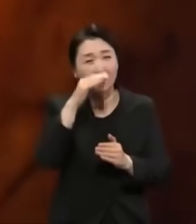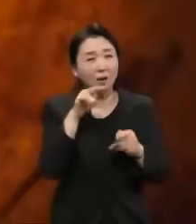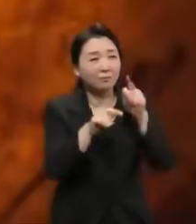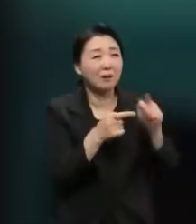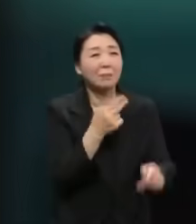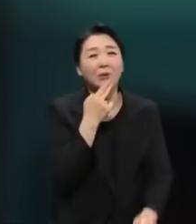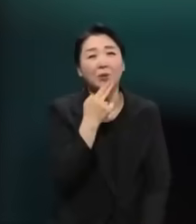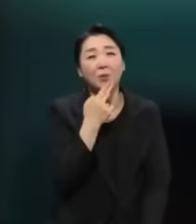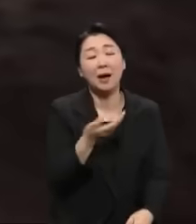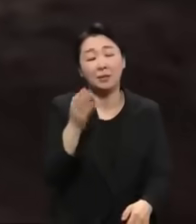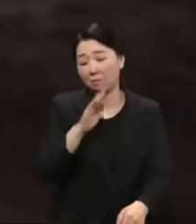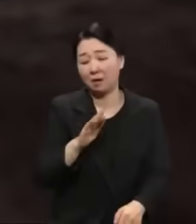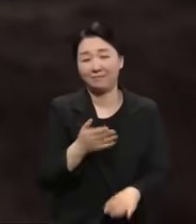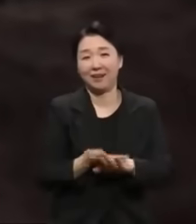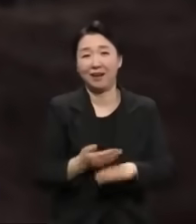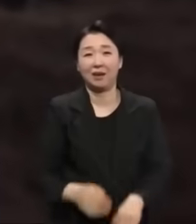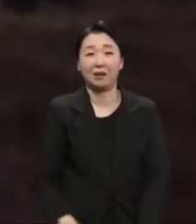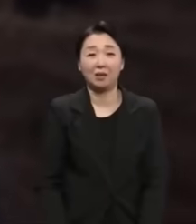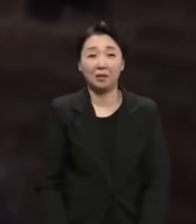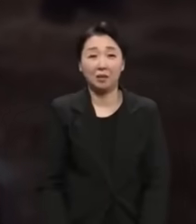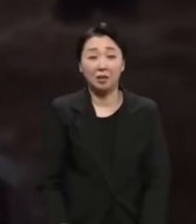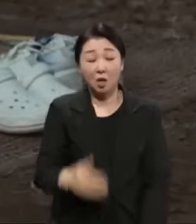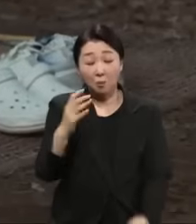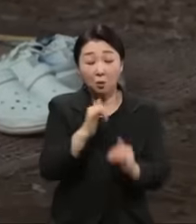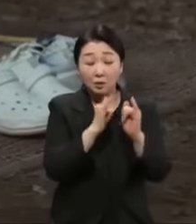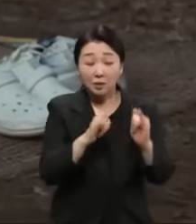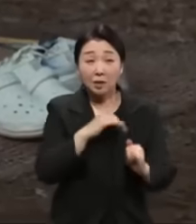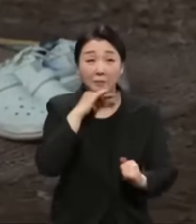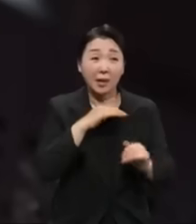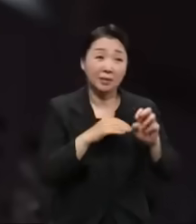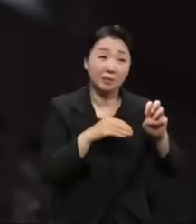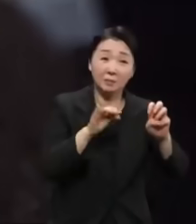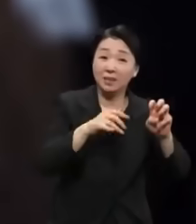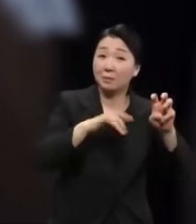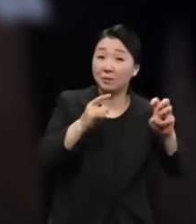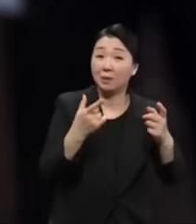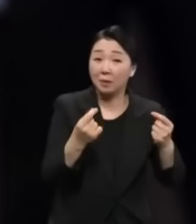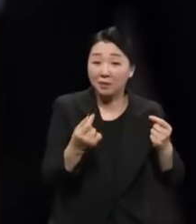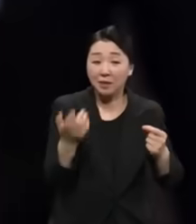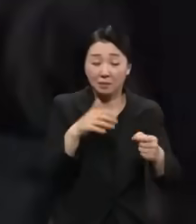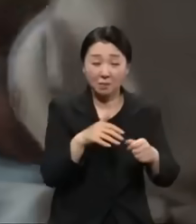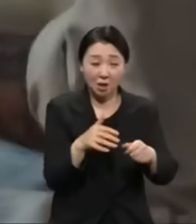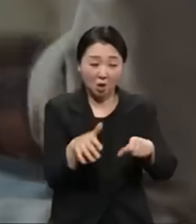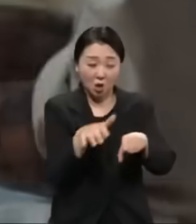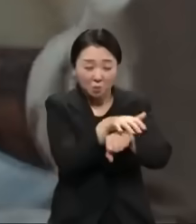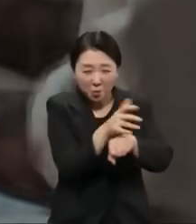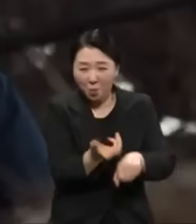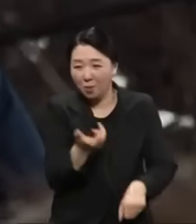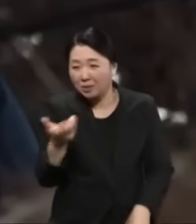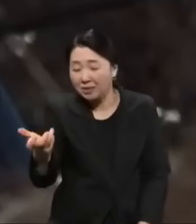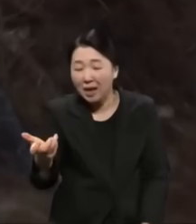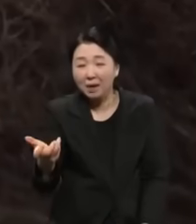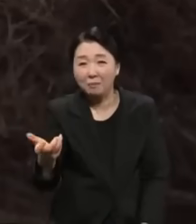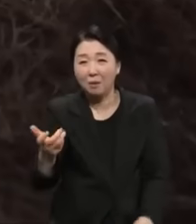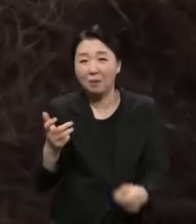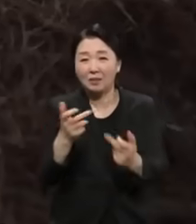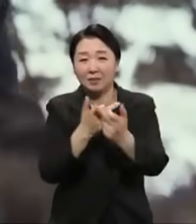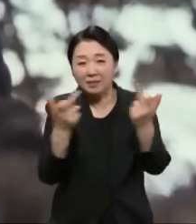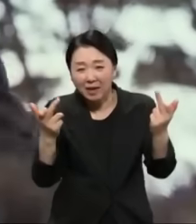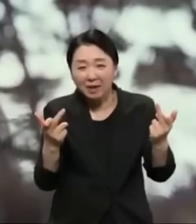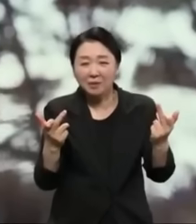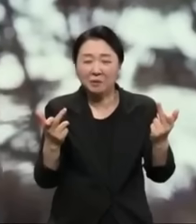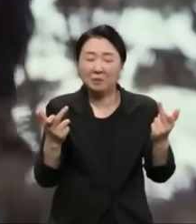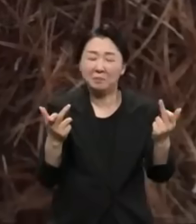흔들었습니다. 주 관객층은 20대, 30대가 형성하면서도 묘자리, 이장, 풍수지리, 무속신앙 등이 주요